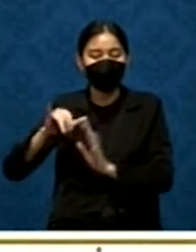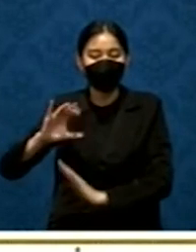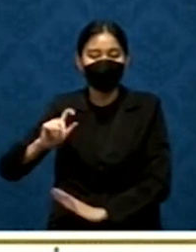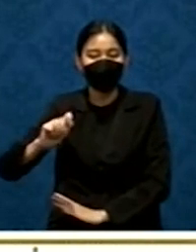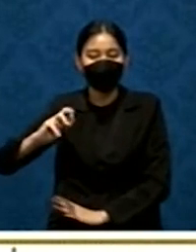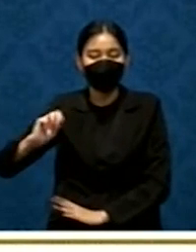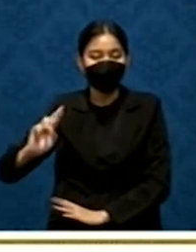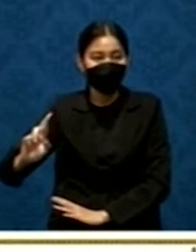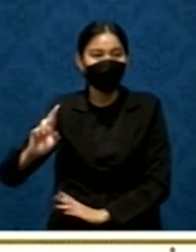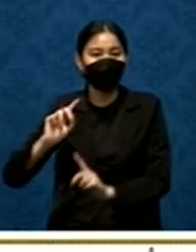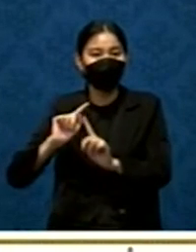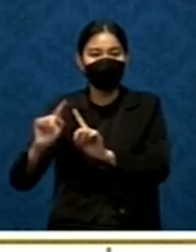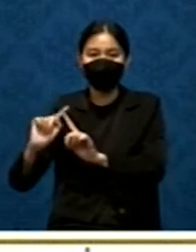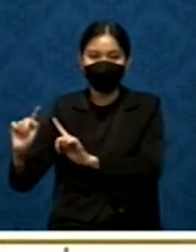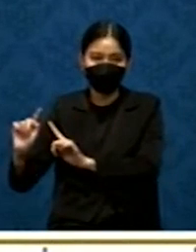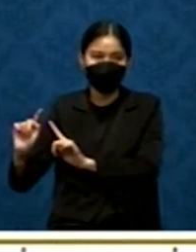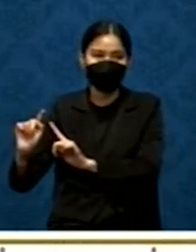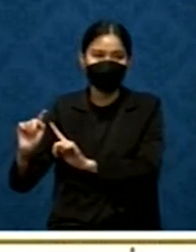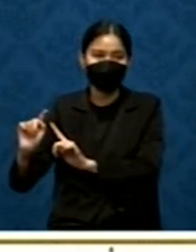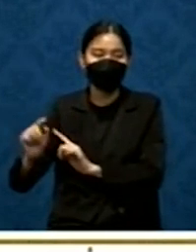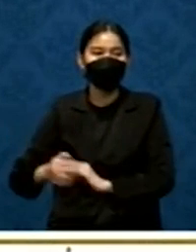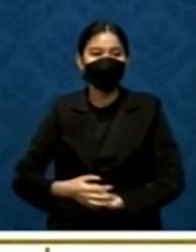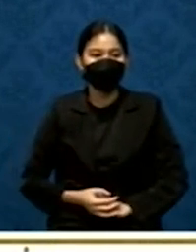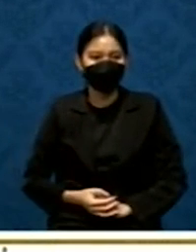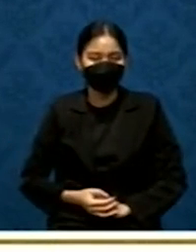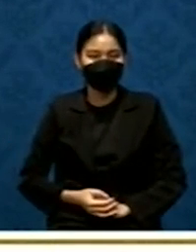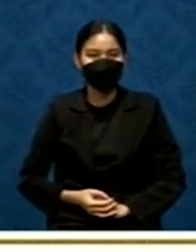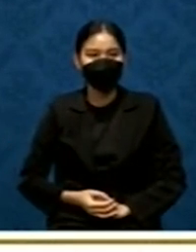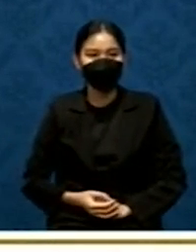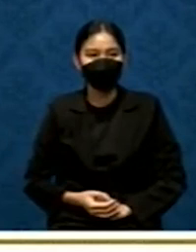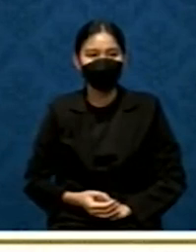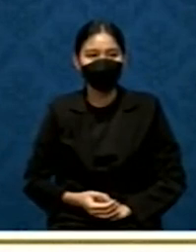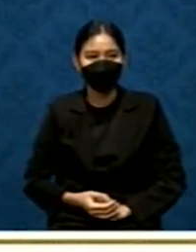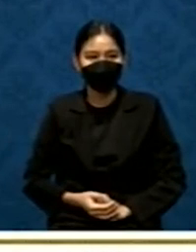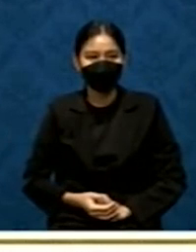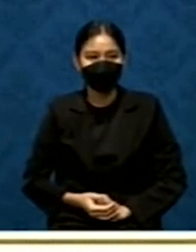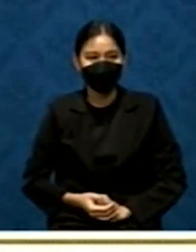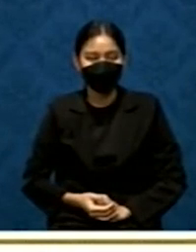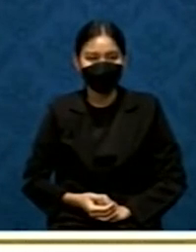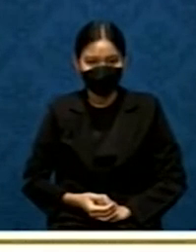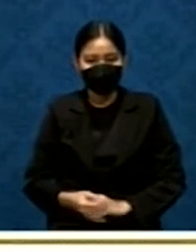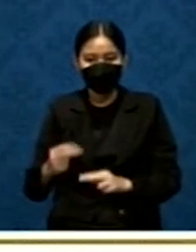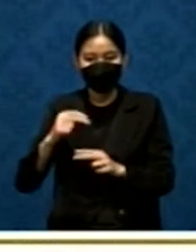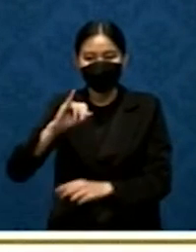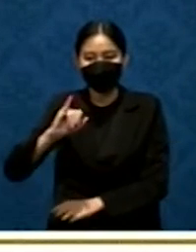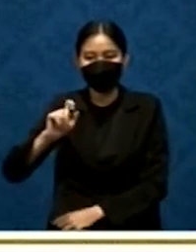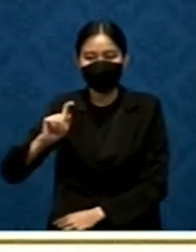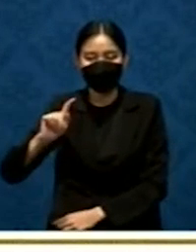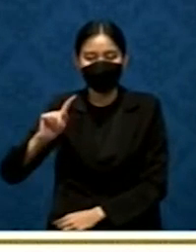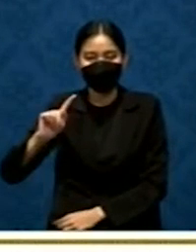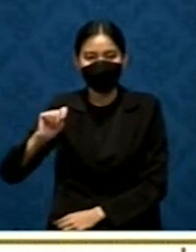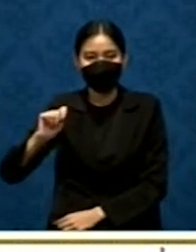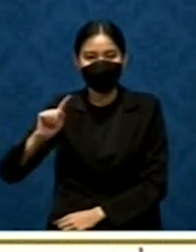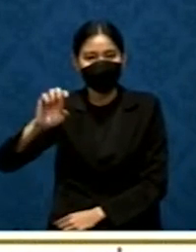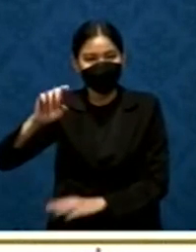พันธ์หรือเอมี่และนายจตุพัฒน์บุญพระรักษาหรือไผ่ดาวดินซึ่งมี